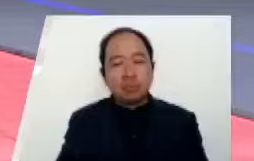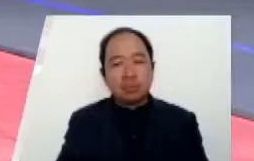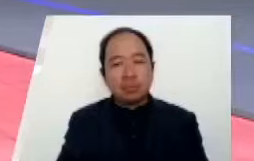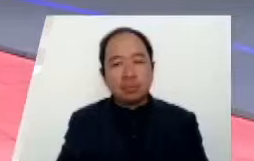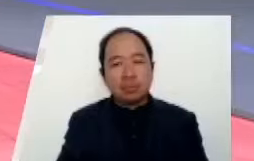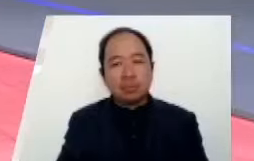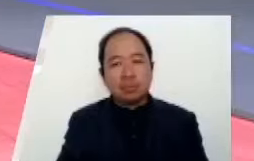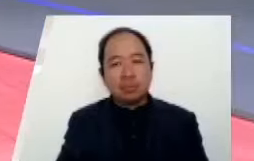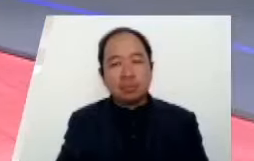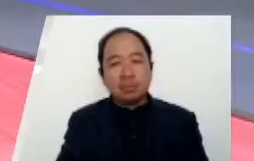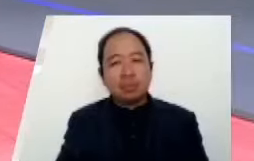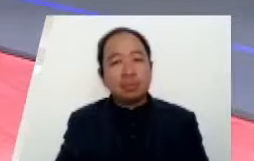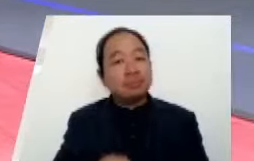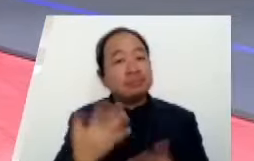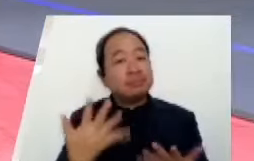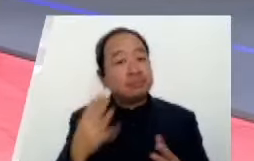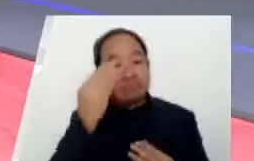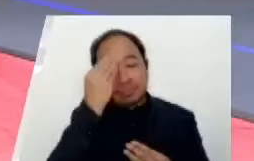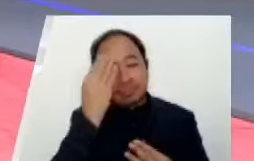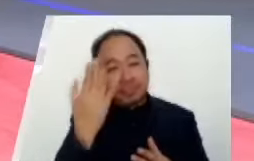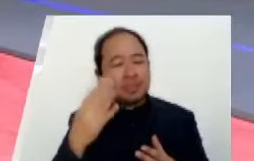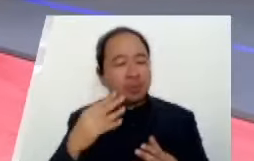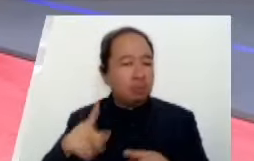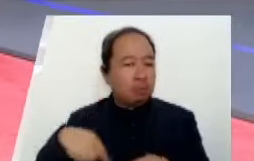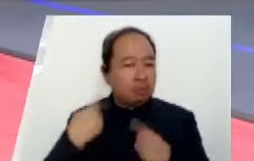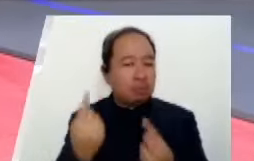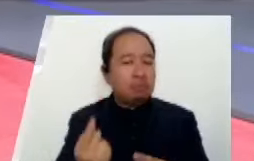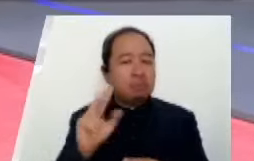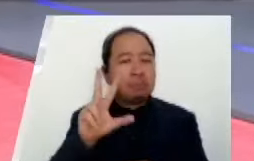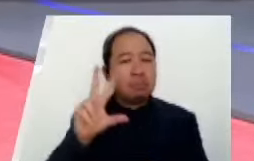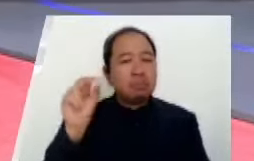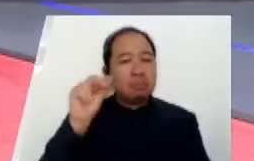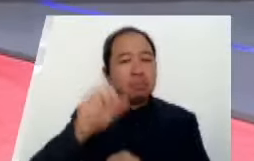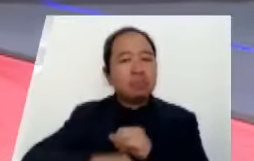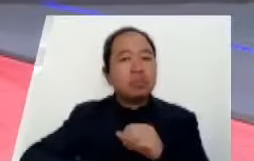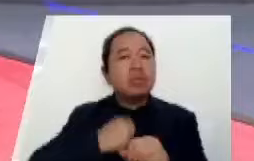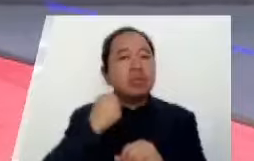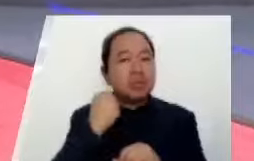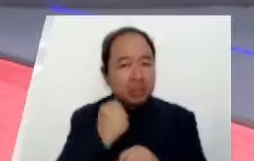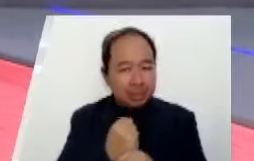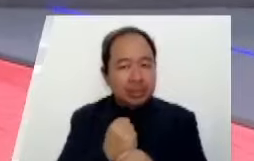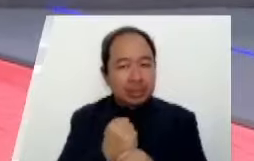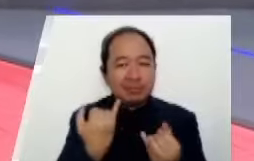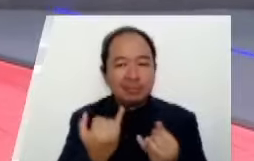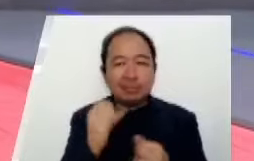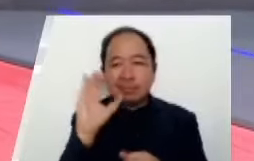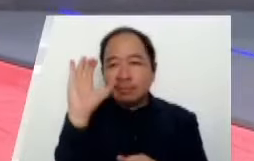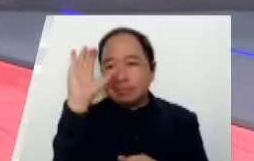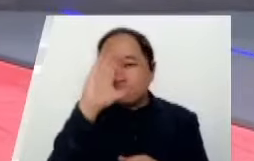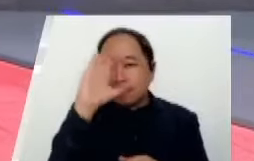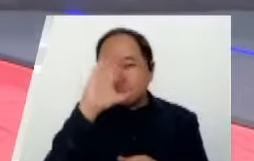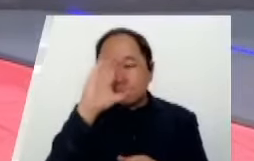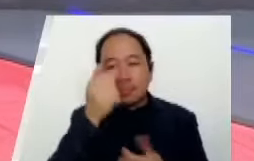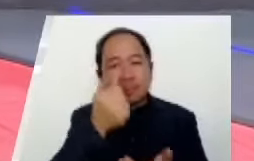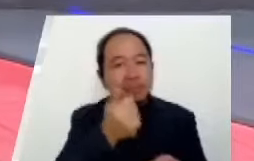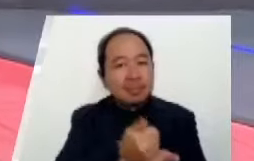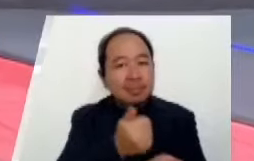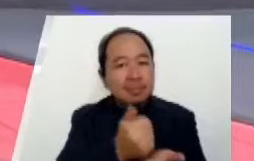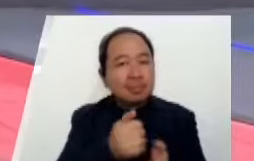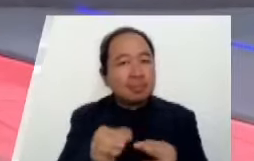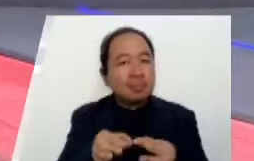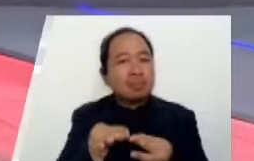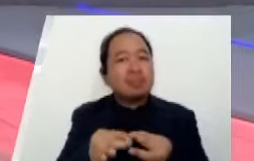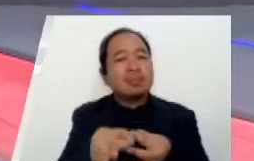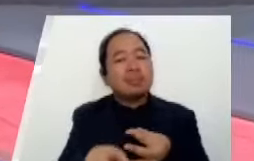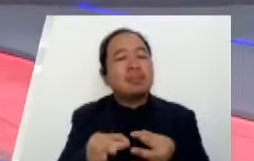Mga Kapuso, halos 3 dekada na po tayong katuwang sa pangangalap ng dugo para dugtungan ang buhay ng iba. At